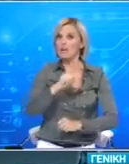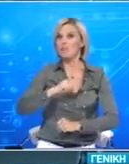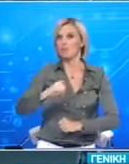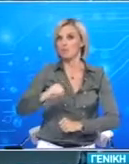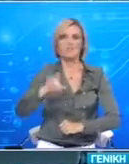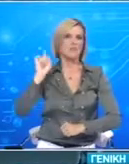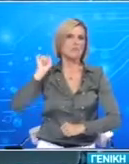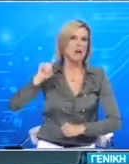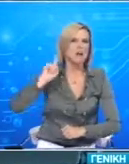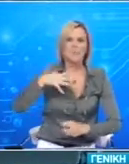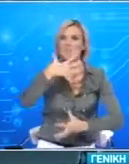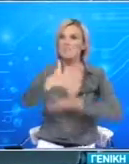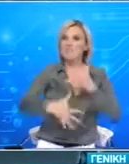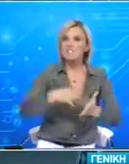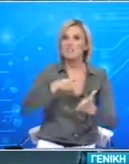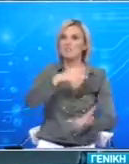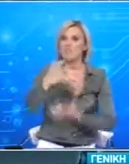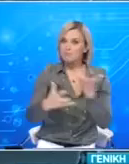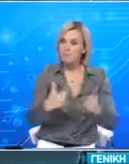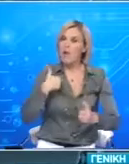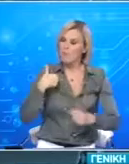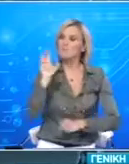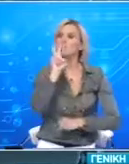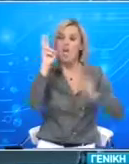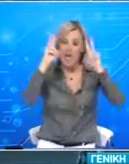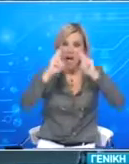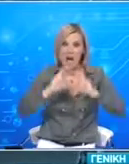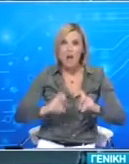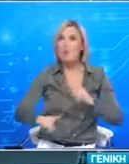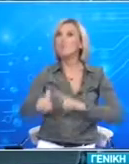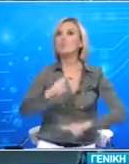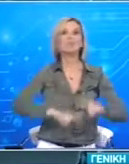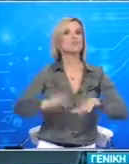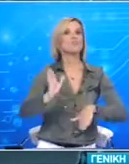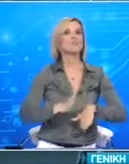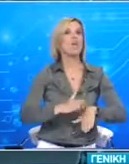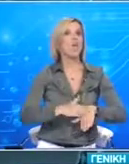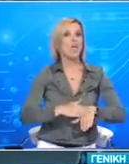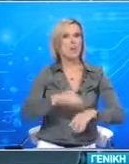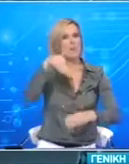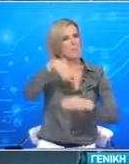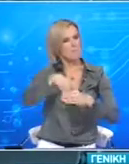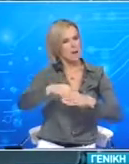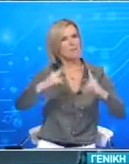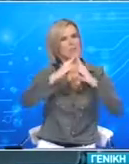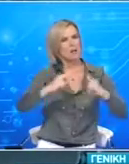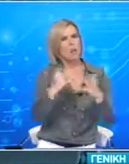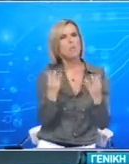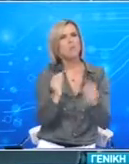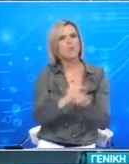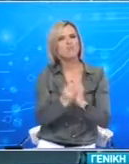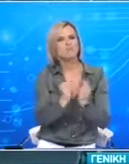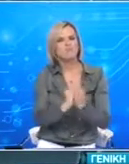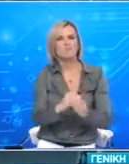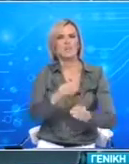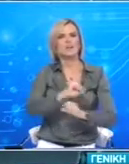που βιώσαμε χθες, δεν θα μείνουν ατιμόρυτα. Παραβατικές συμπεριφορές δεν γίνονταν εκτές και άλλωστε ο σεβασμός στην